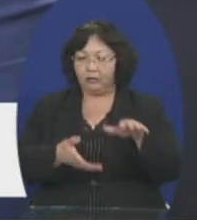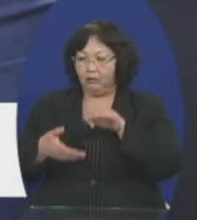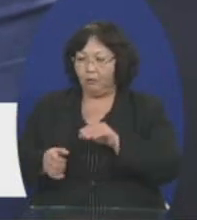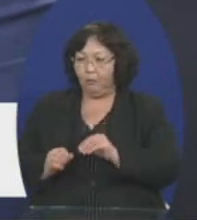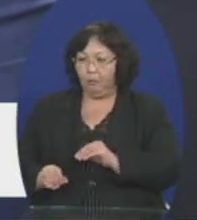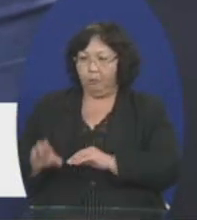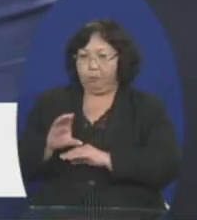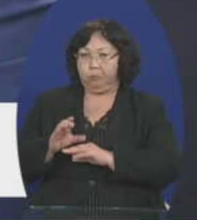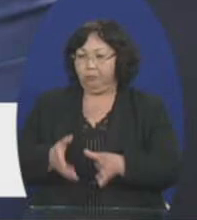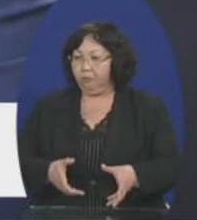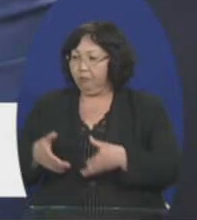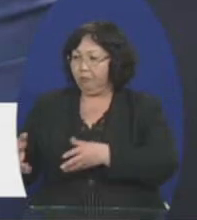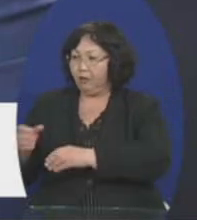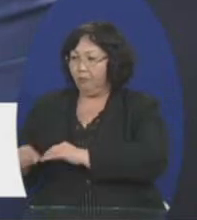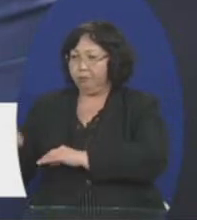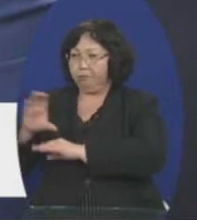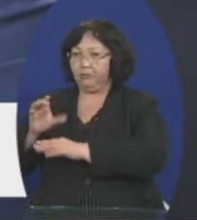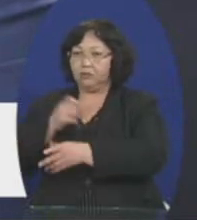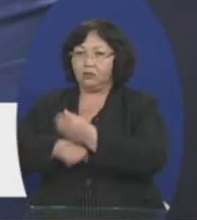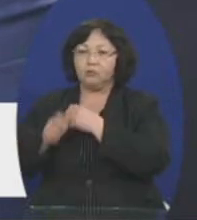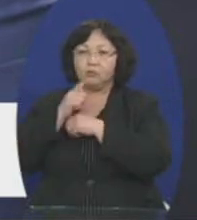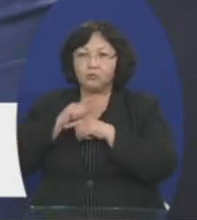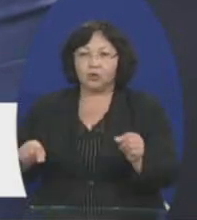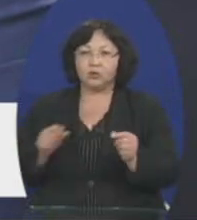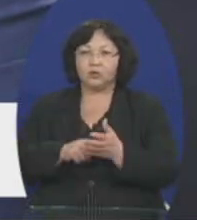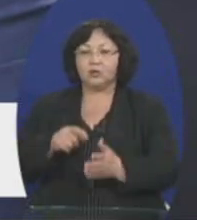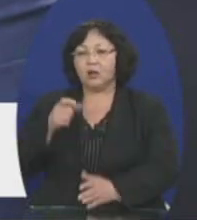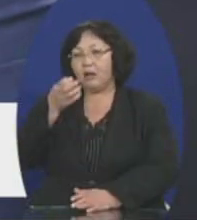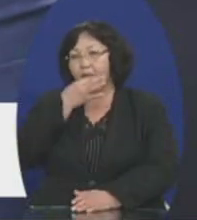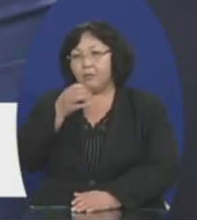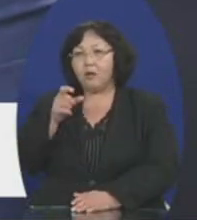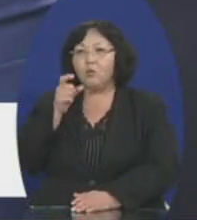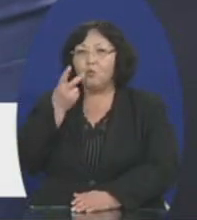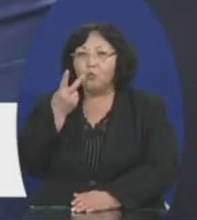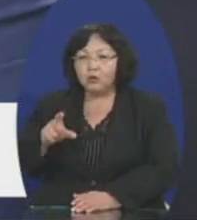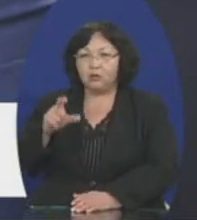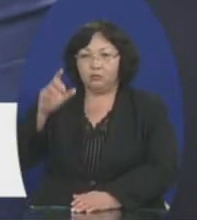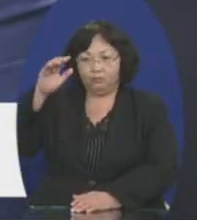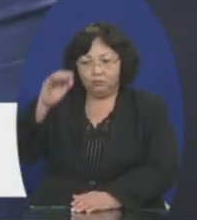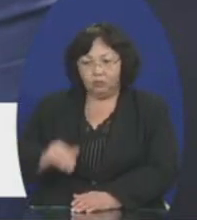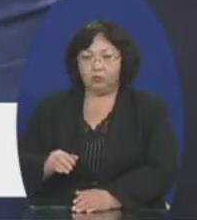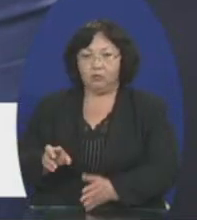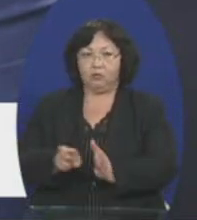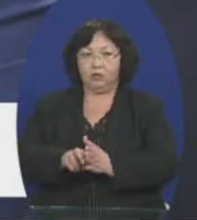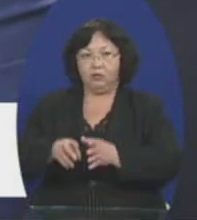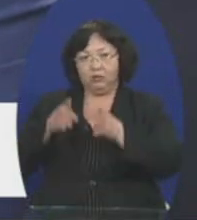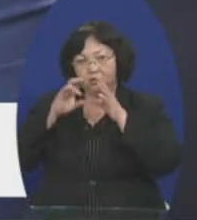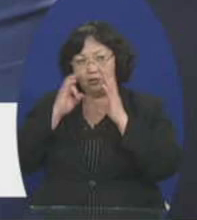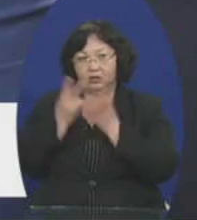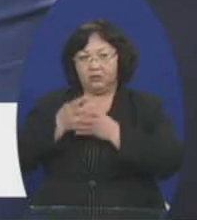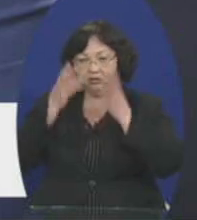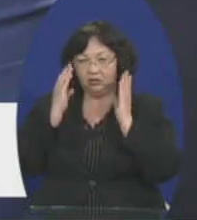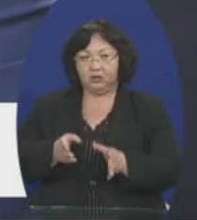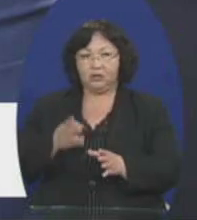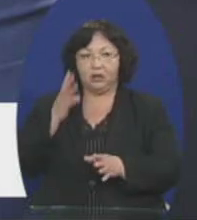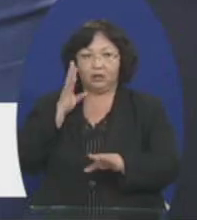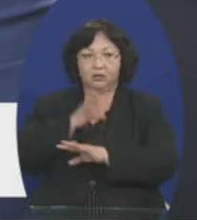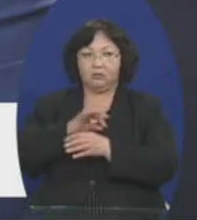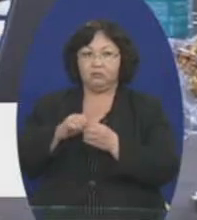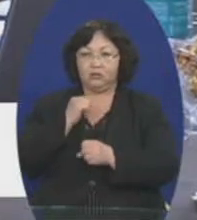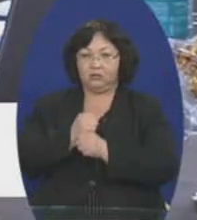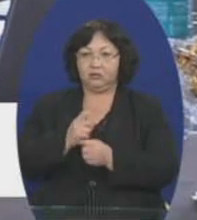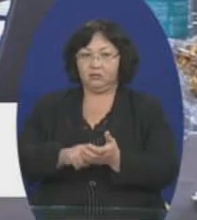ингээд тодорхой хэмжээгээр нэг эмийн үнний буулгахтай холбоотой мэдээлэл нэгцэн шийдэлтэл өөрөх талаар ажилламаар юм даа